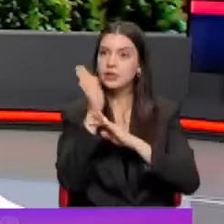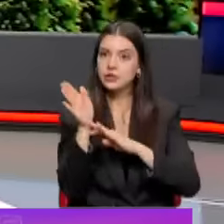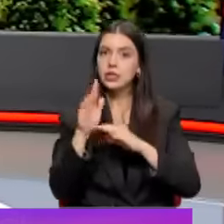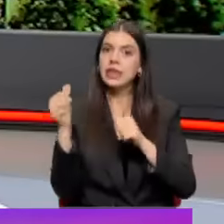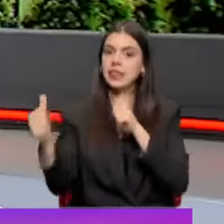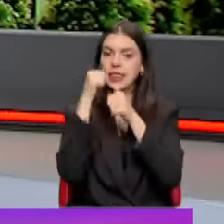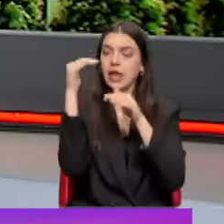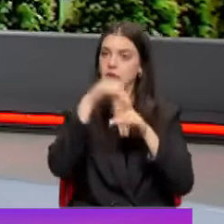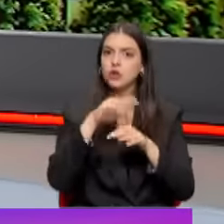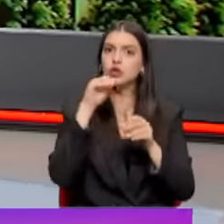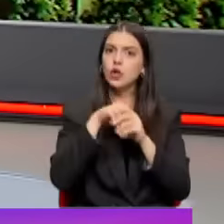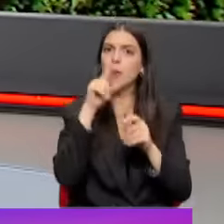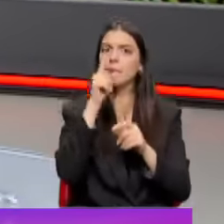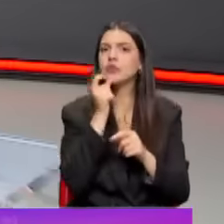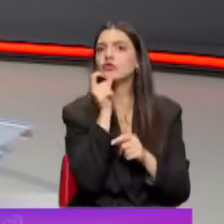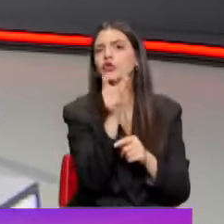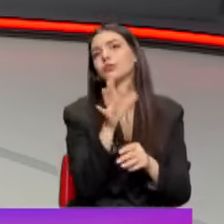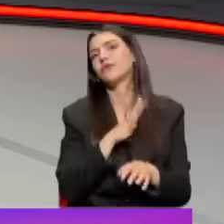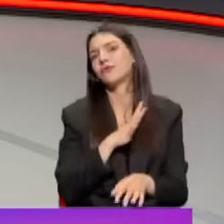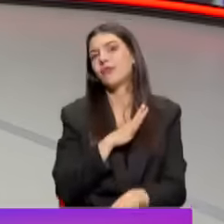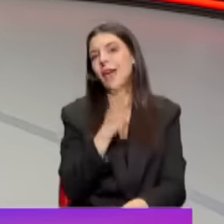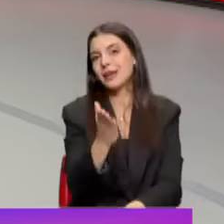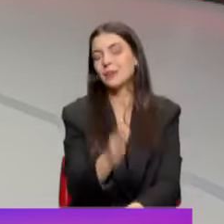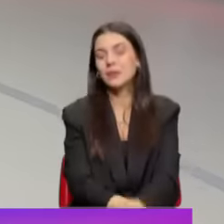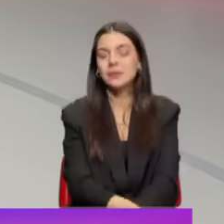dönüşte söyleyecek son bir sözümüz